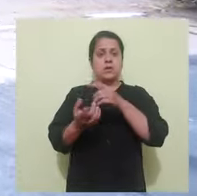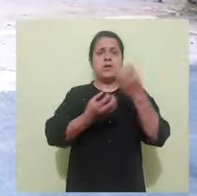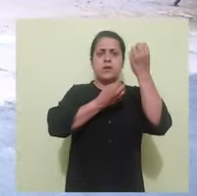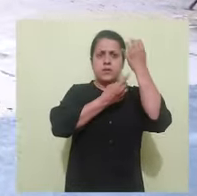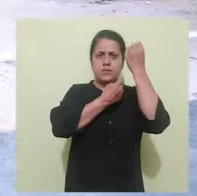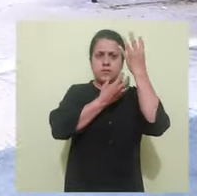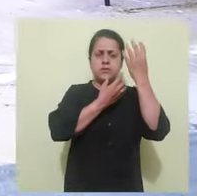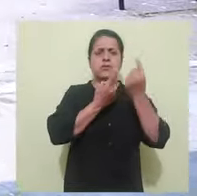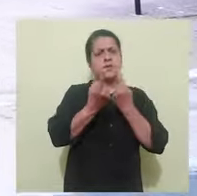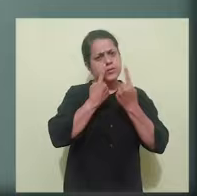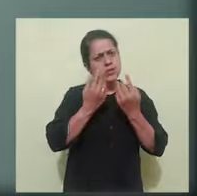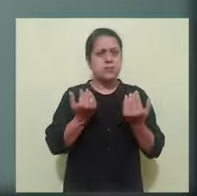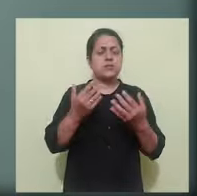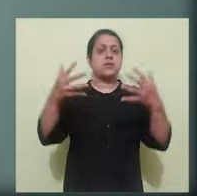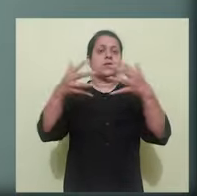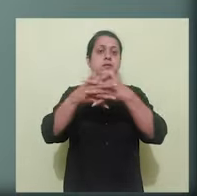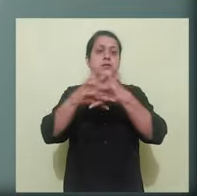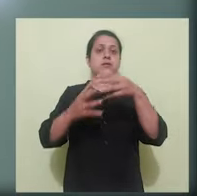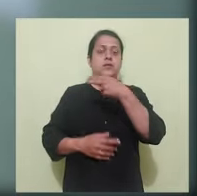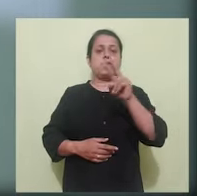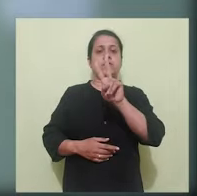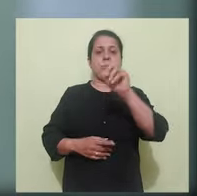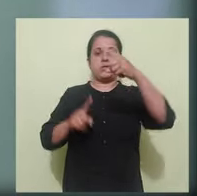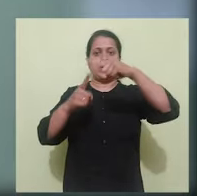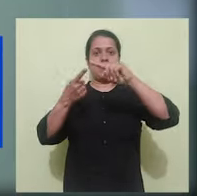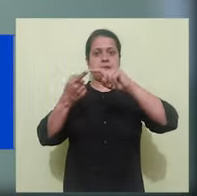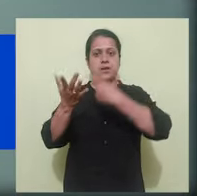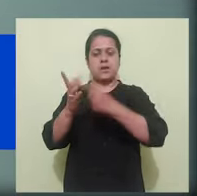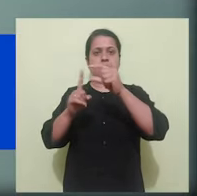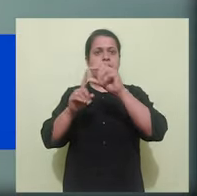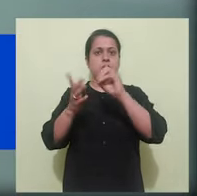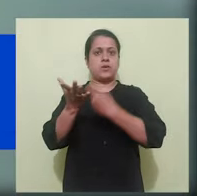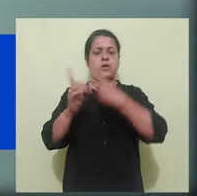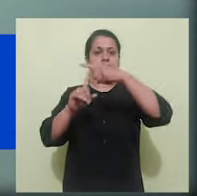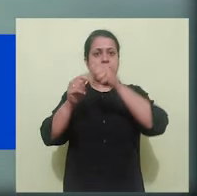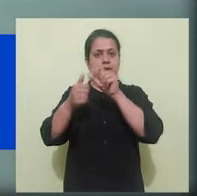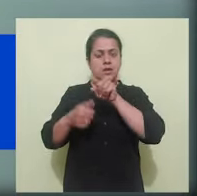यू कॅन इझिली लोकेट युअर पोलिंग स्टेशन बाय विजिटिंग